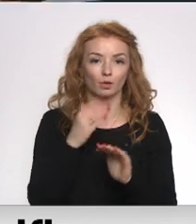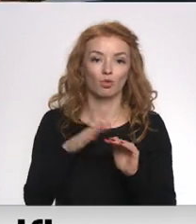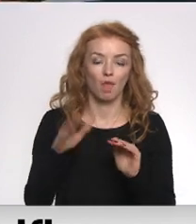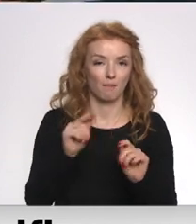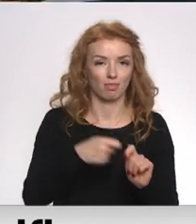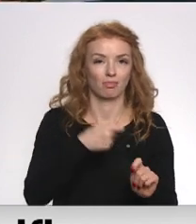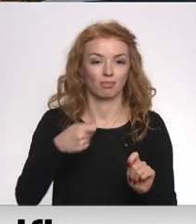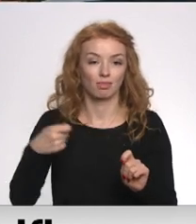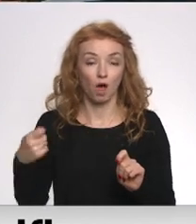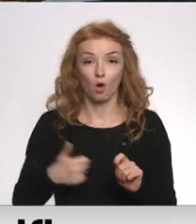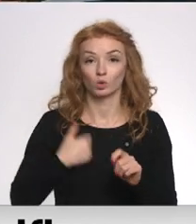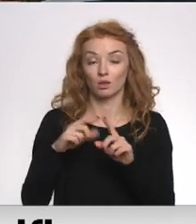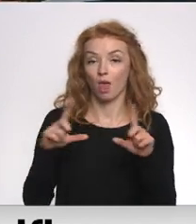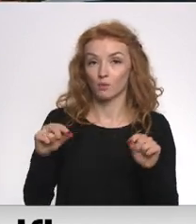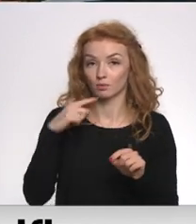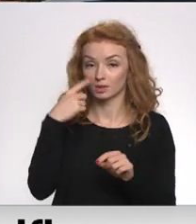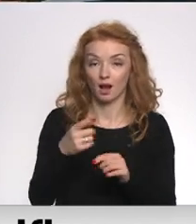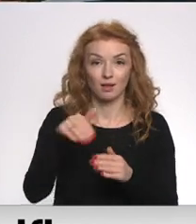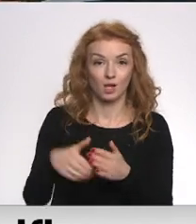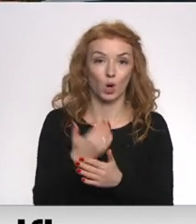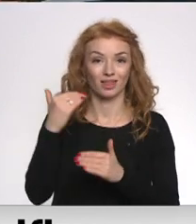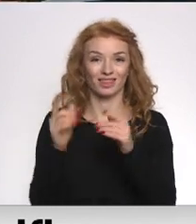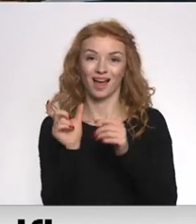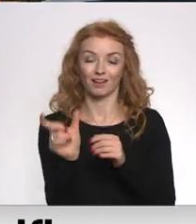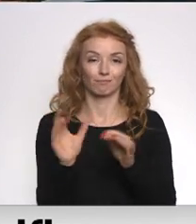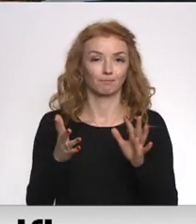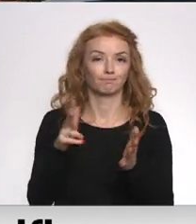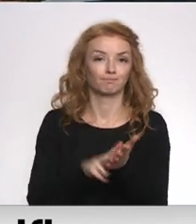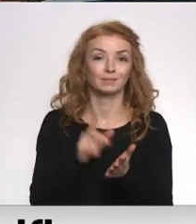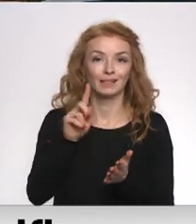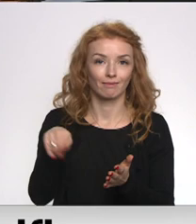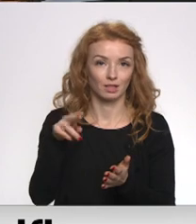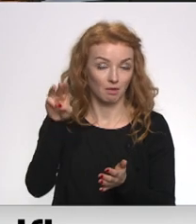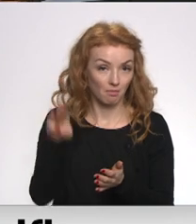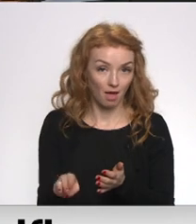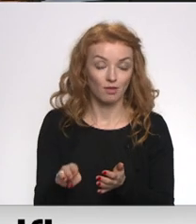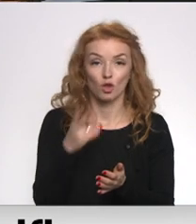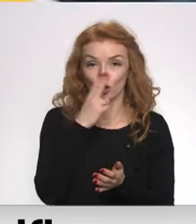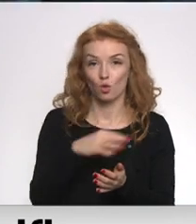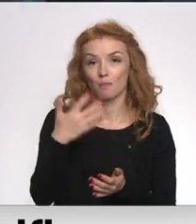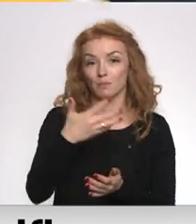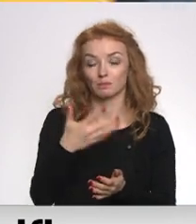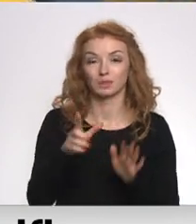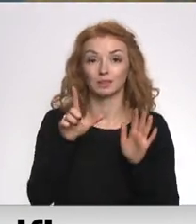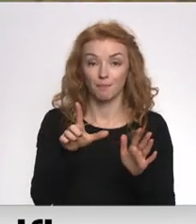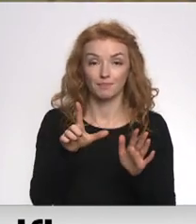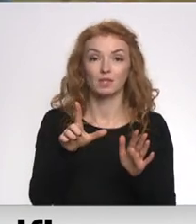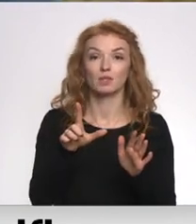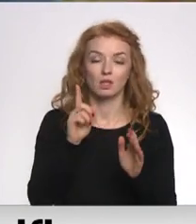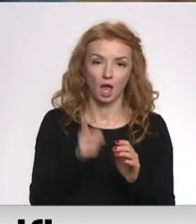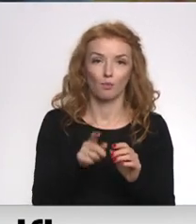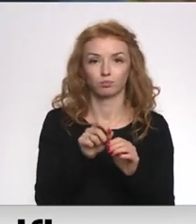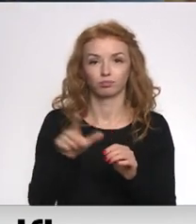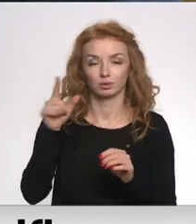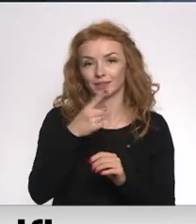ievilcies. Uzņēmumā lēš, ka jaunais tarifs varētu būt apstiprināts tikai uz decembri. No nepilniem 57 tam būtu jābūt